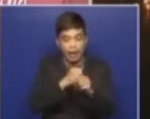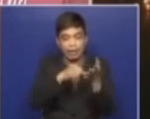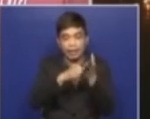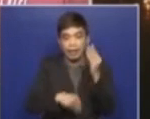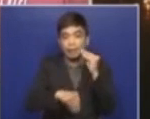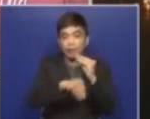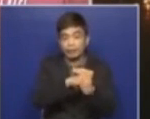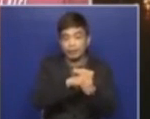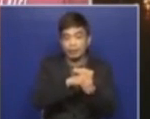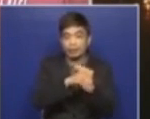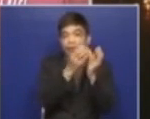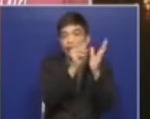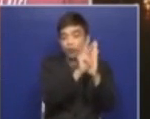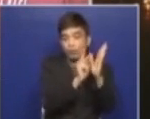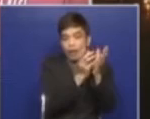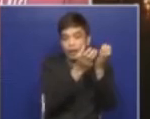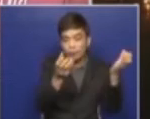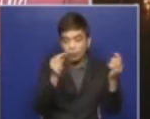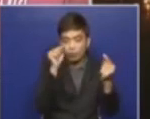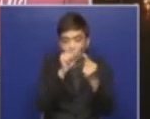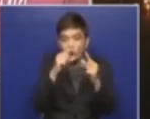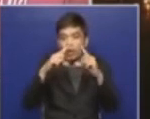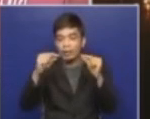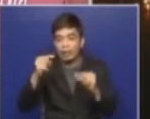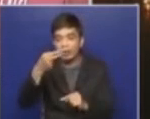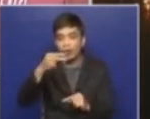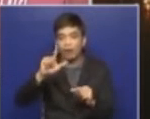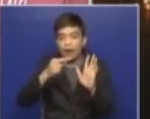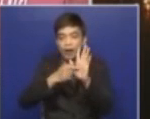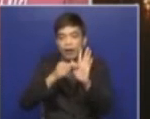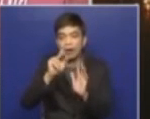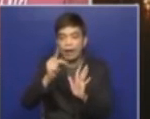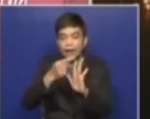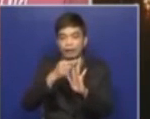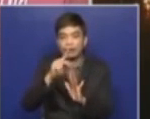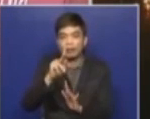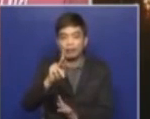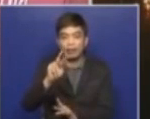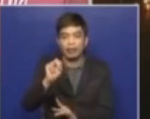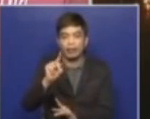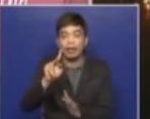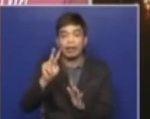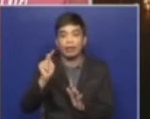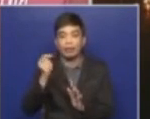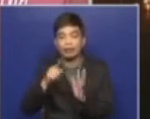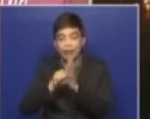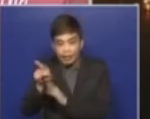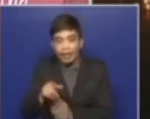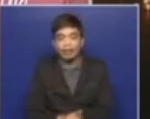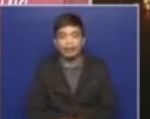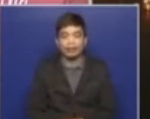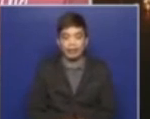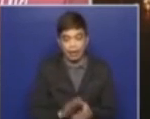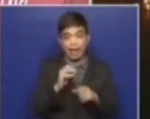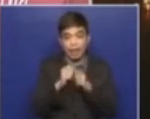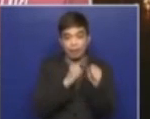โดยเฉพาะในส่วนที่ว่าด้วยหลักเกณฑ์และวิธีการแก้ไขเพิ่มเติมรัฐธรรมนูญ และล่าสุดวันที่4สิงหาคม2563